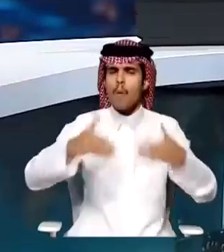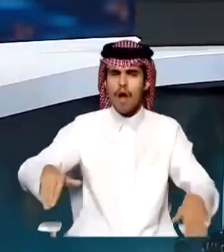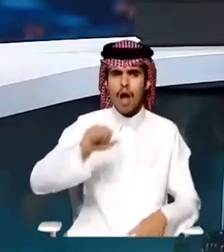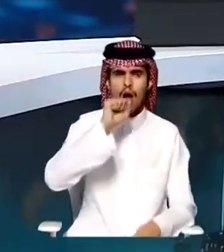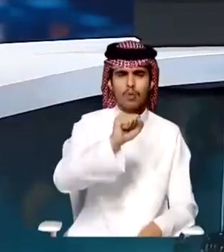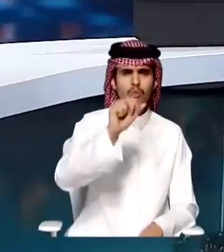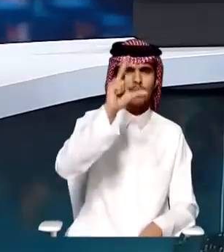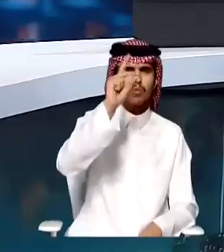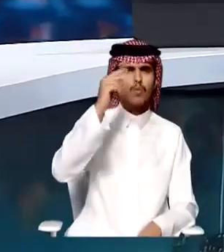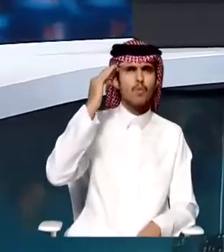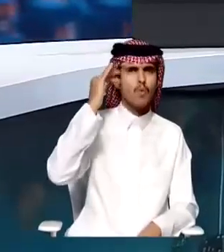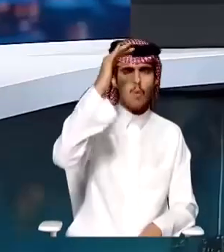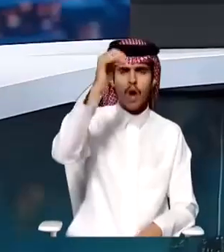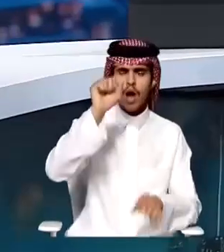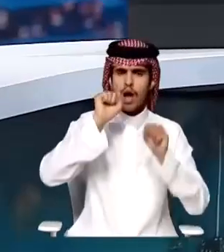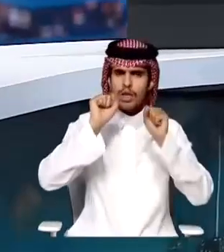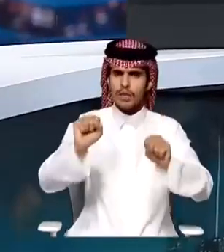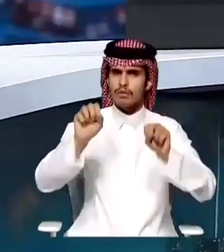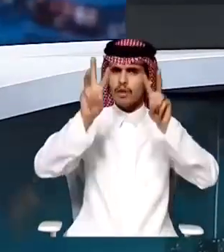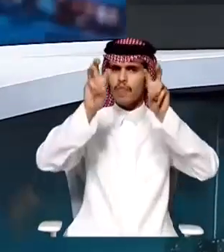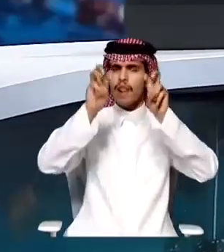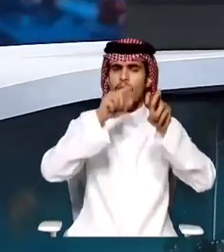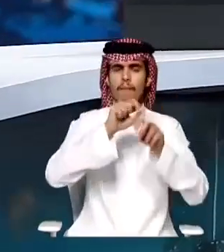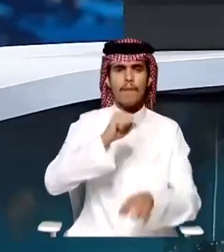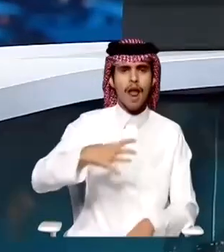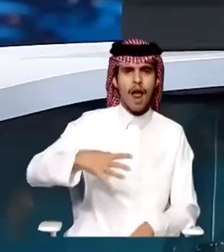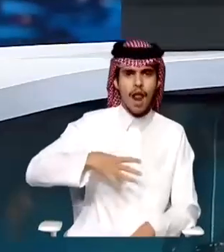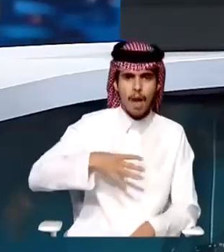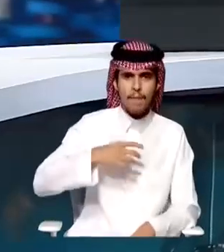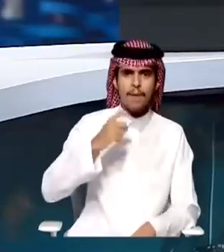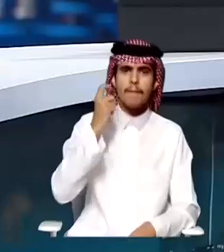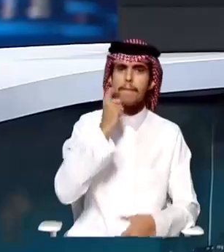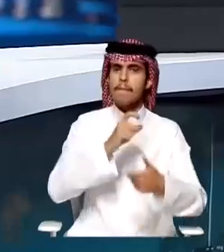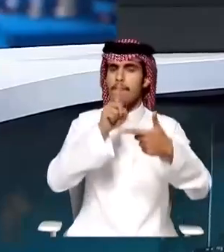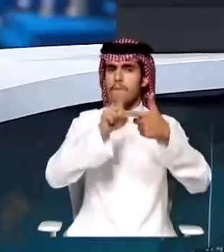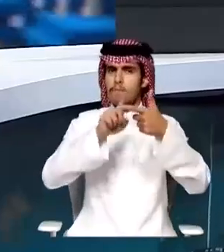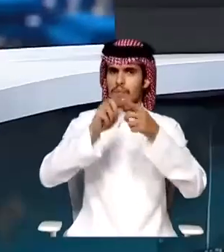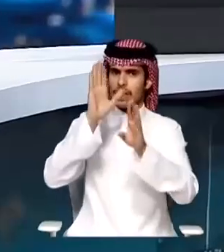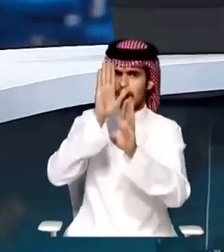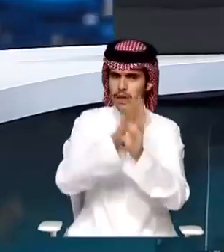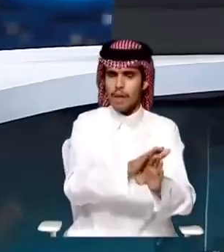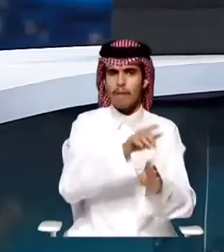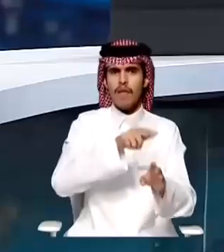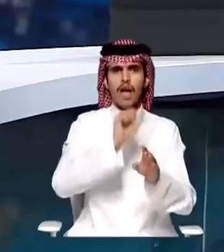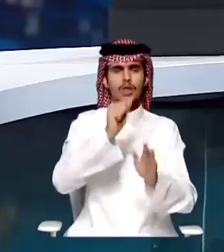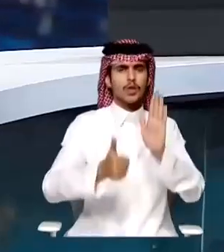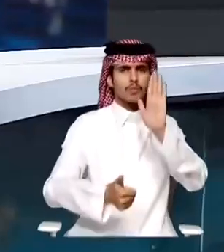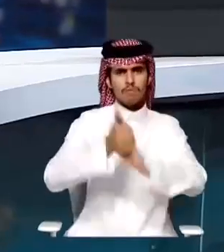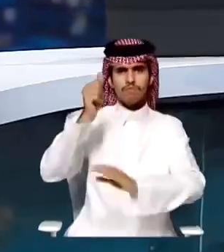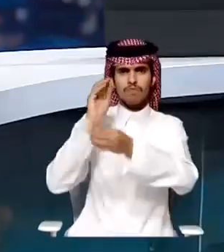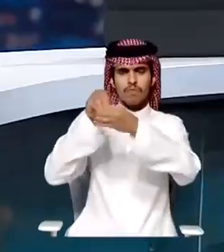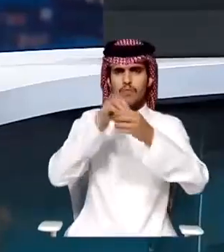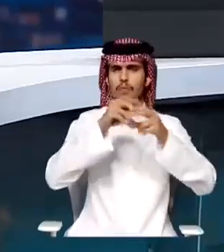صاحب رؤيه 20 30 صاح بالم الملكي الامير محمد بن سلمان لدعمهم وتمكين هذه الفئه وكذلك ايضا